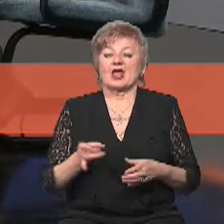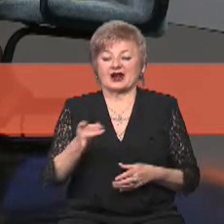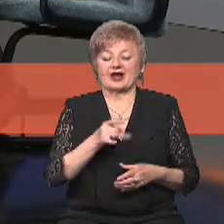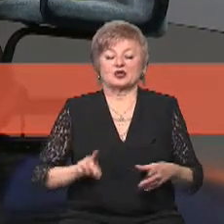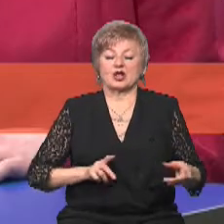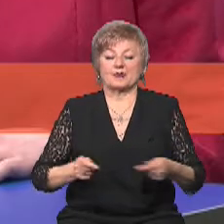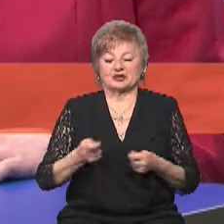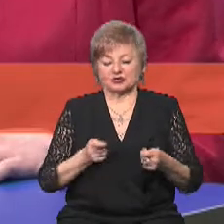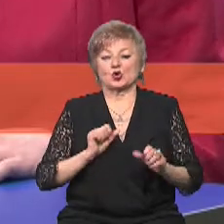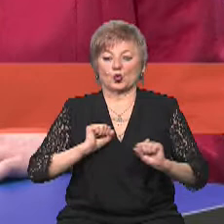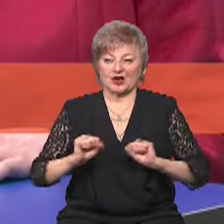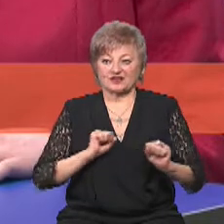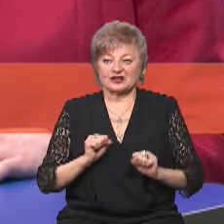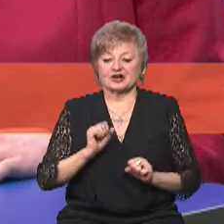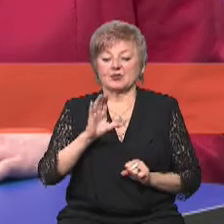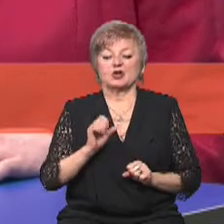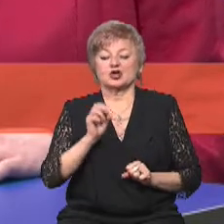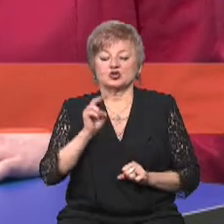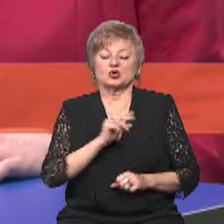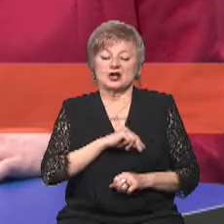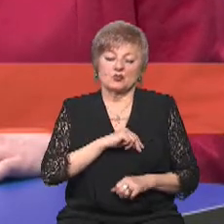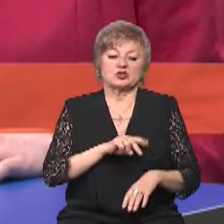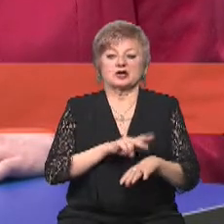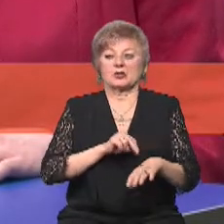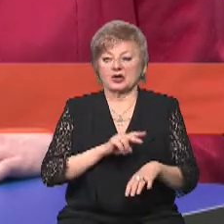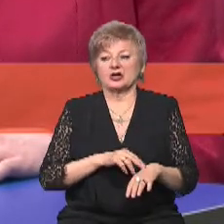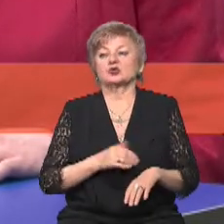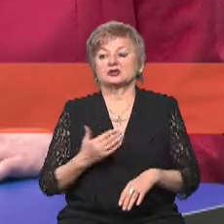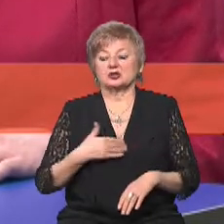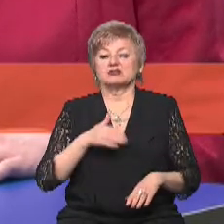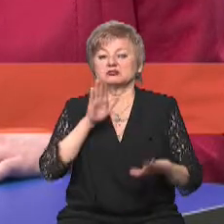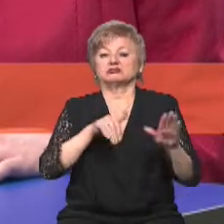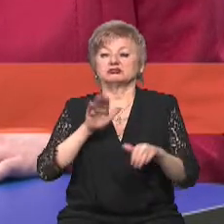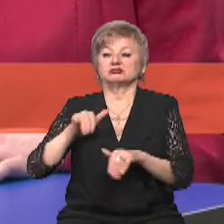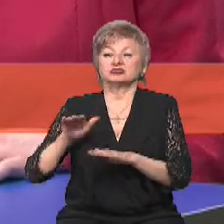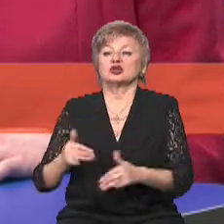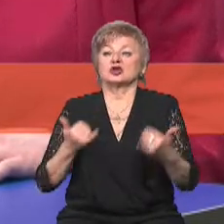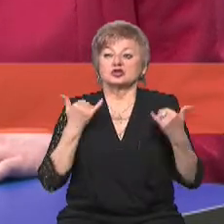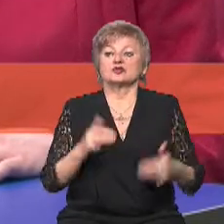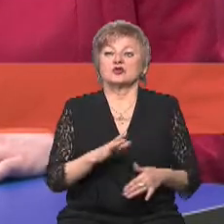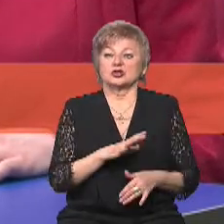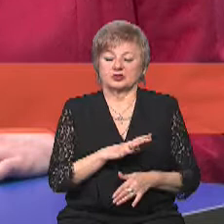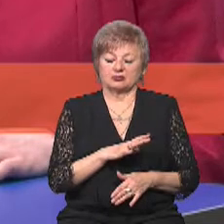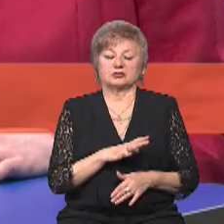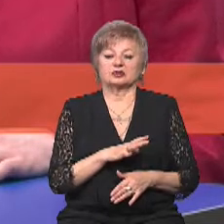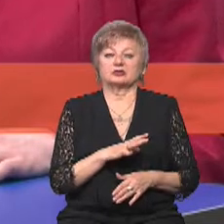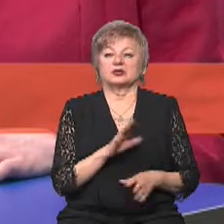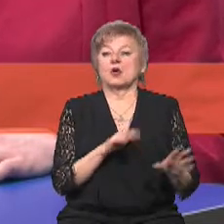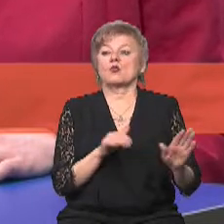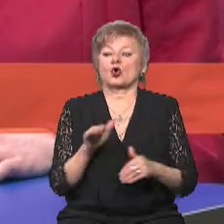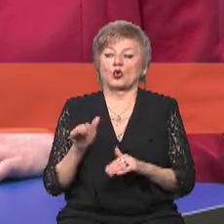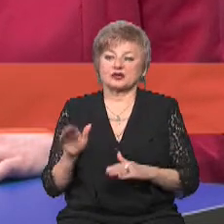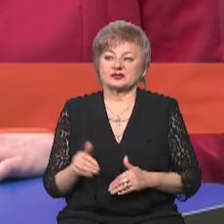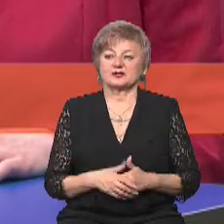администрацией, чиновниками, ну, социальными работниками, полицией. И мы закрашиваем. И вот сегодня был этот рейд тоже в